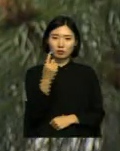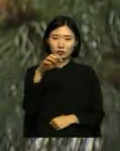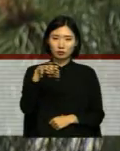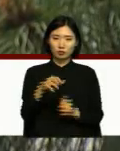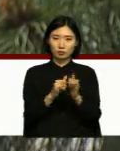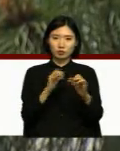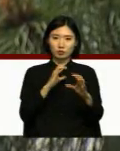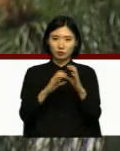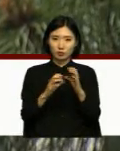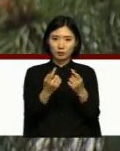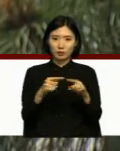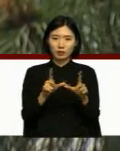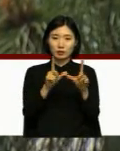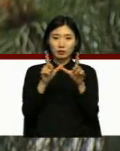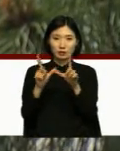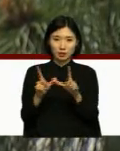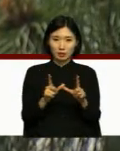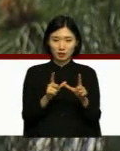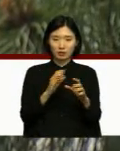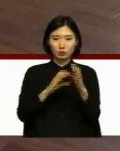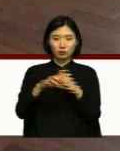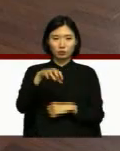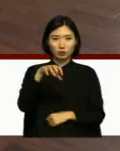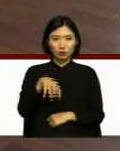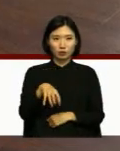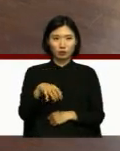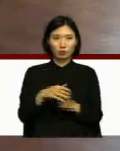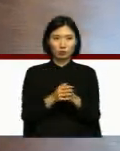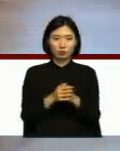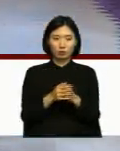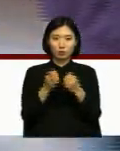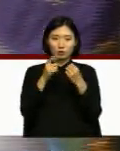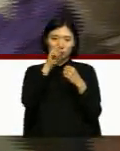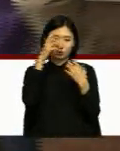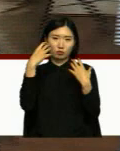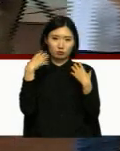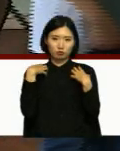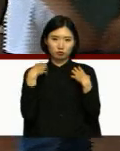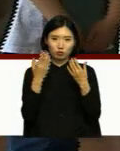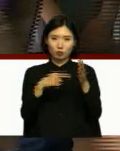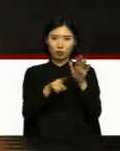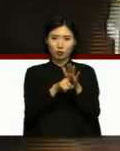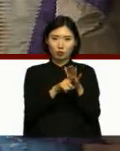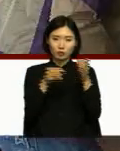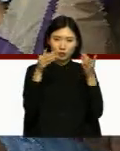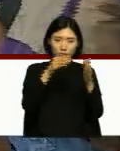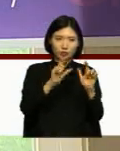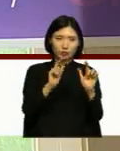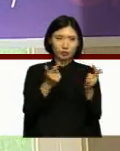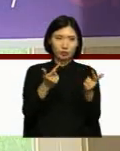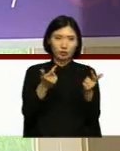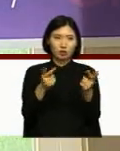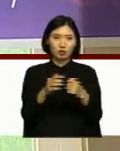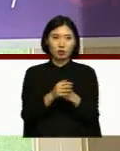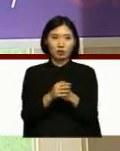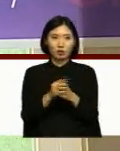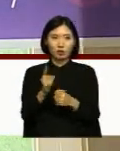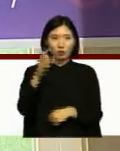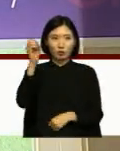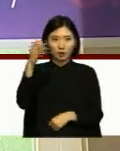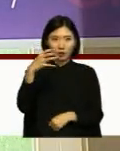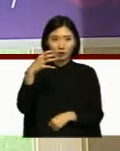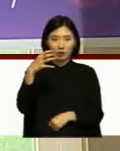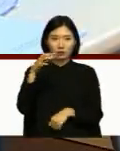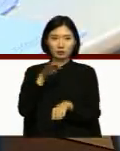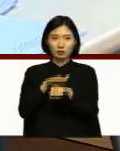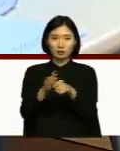더불어 살아가는 사랑방인 동시에 정부의 뉴딜 사업 공모만 바라보지 않고 고양시 기금 등을 투입해 추진하는